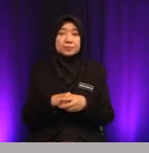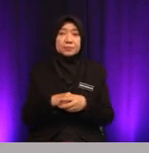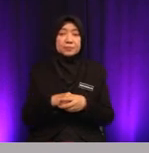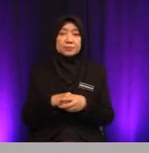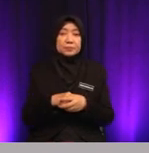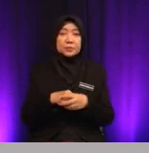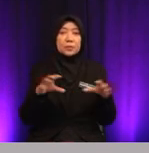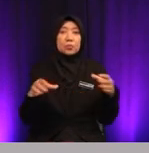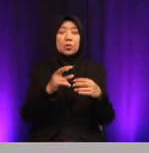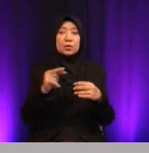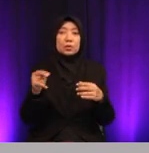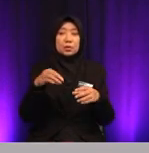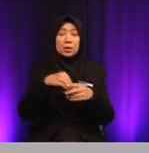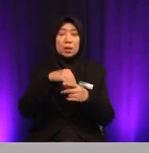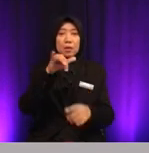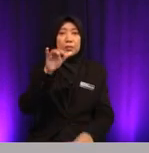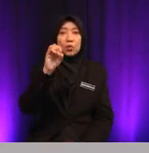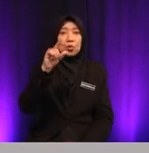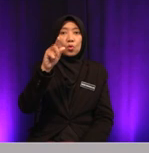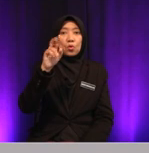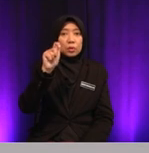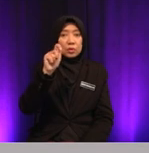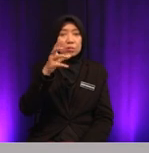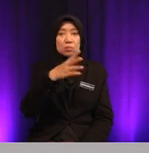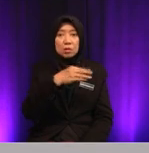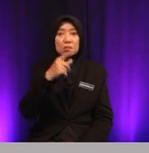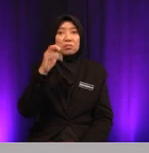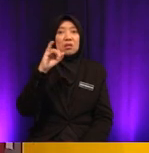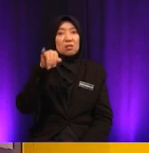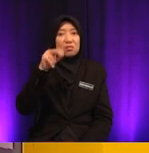buatkan dalam yoghurt dan juga keju